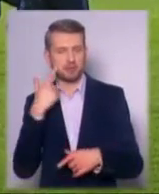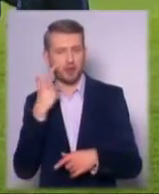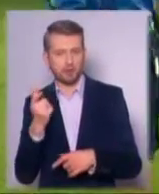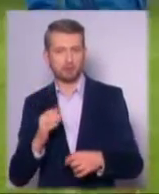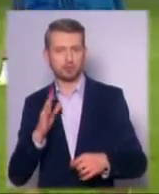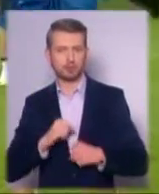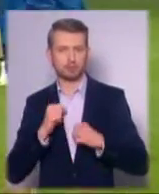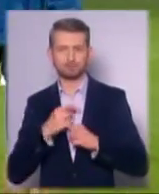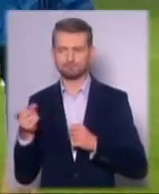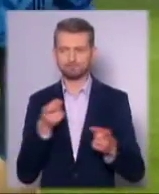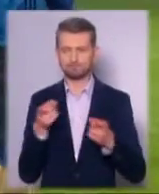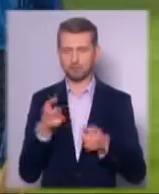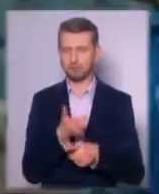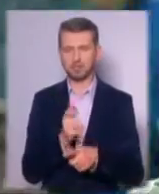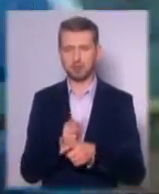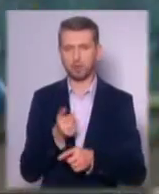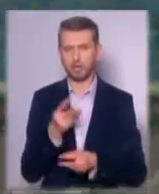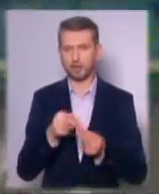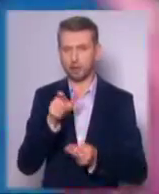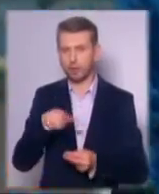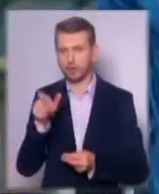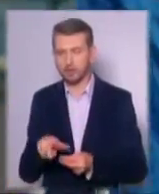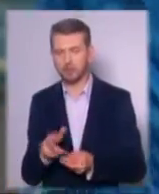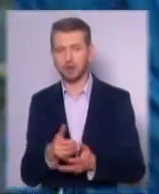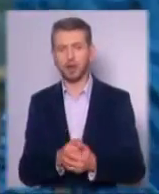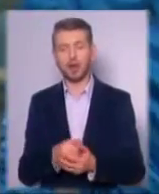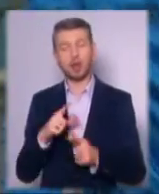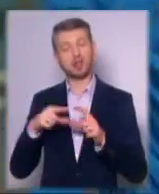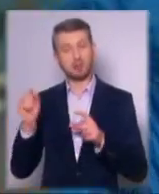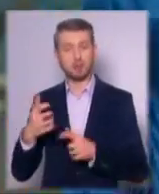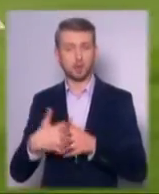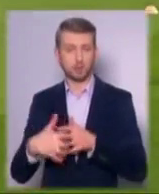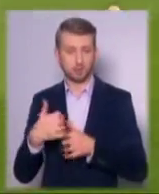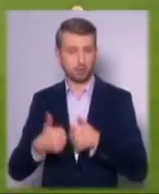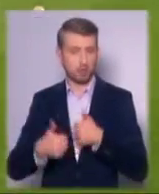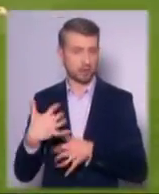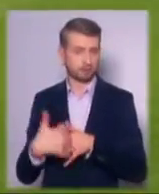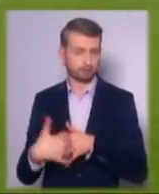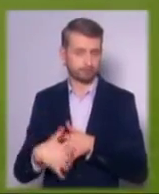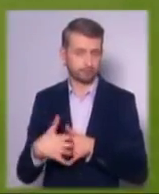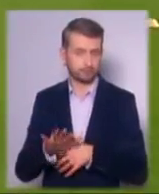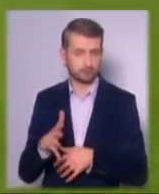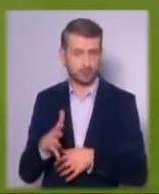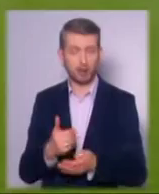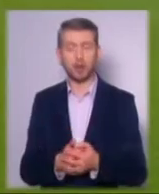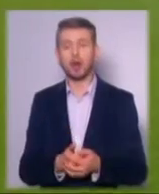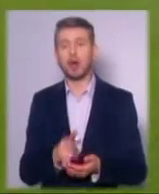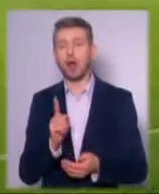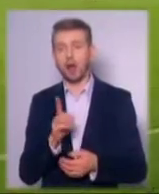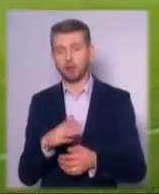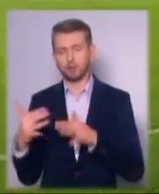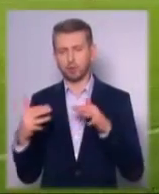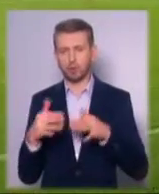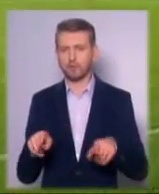матчі максимальну кількість гравців. Кіпер – суперник посередній, але інших немає. Де, як не у протиборствах з командами